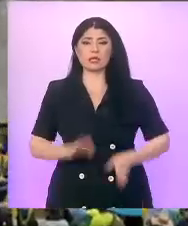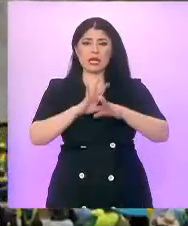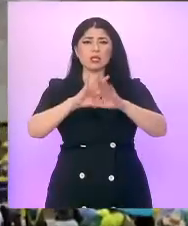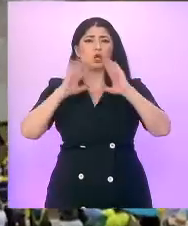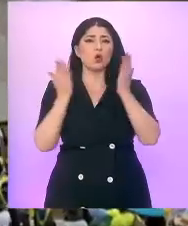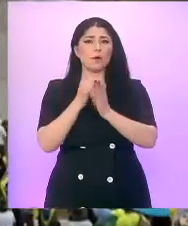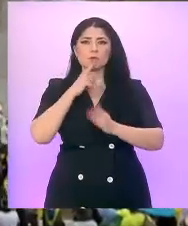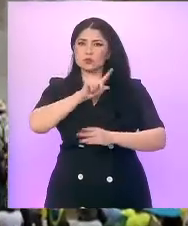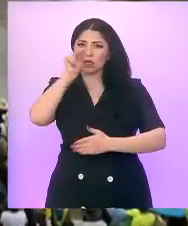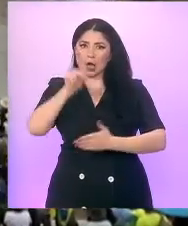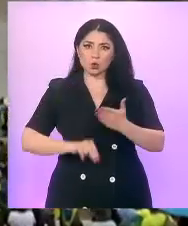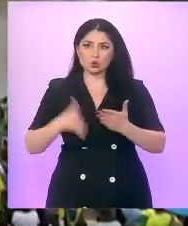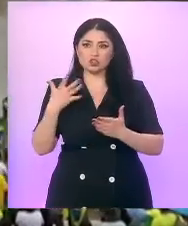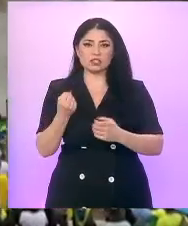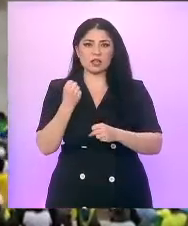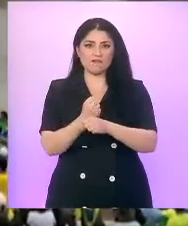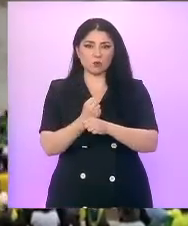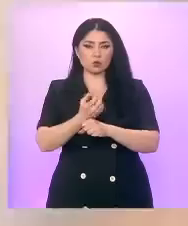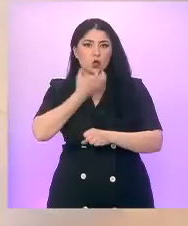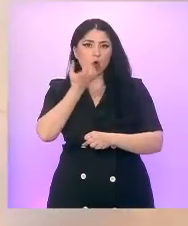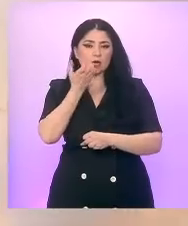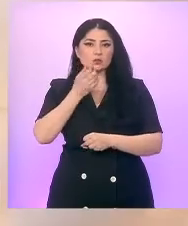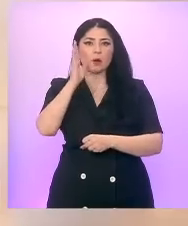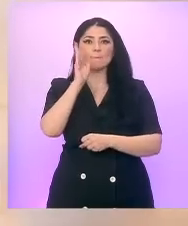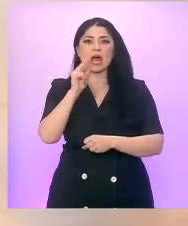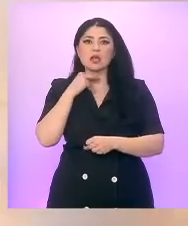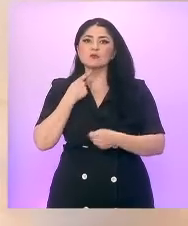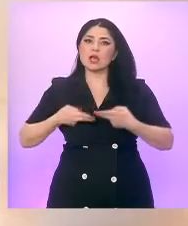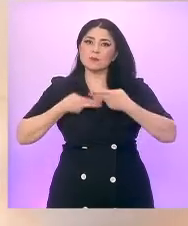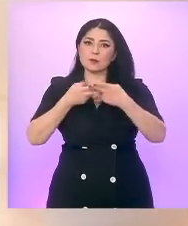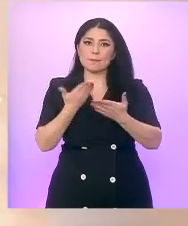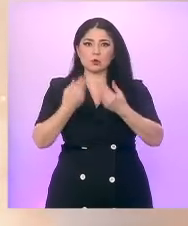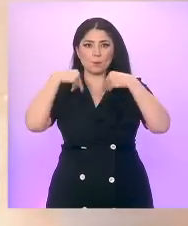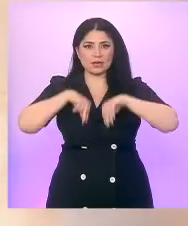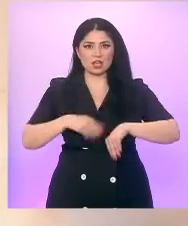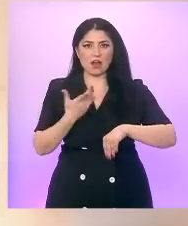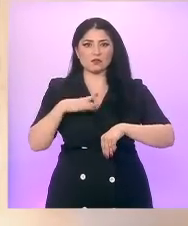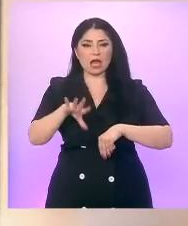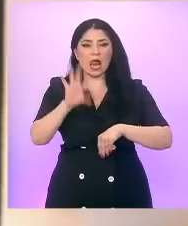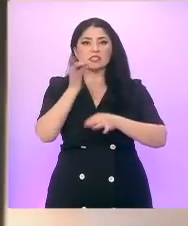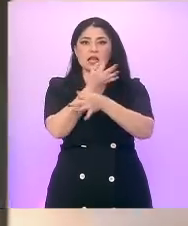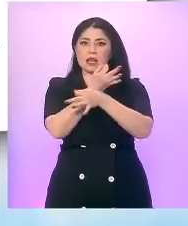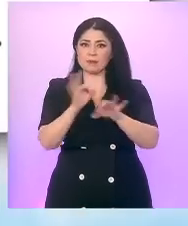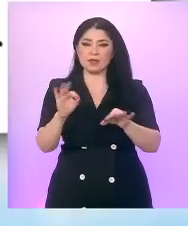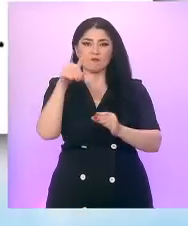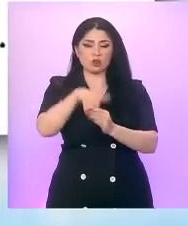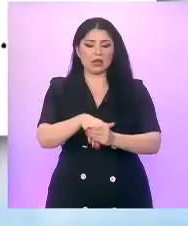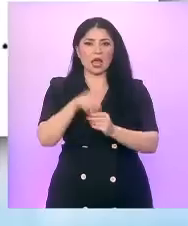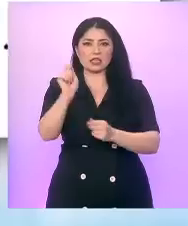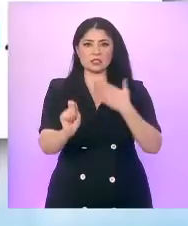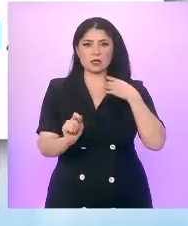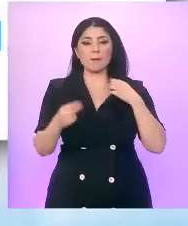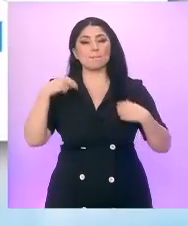lumii au condamnat luarea cu asalt a Congresului Braziliei și și-au arătat sprijinul pentru președintele ales democratic al țării.